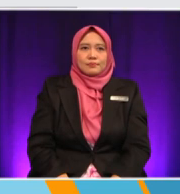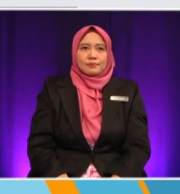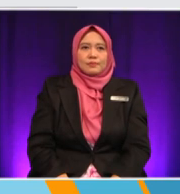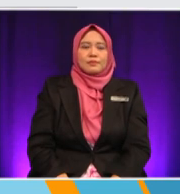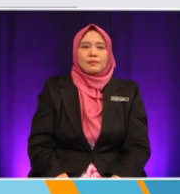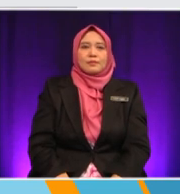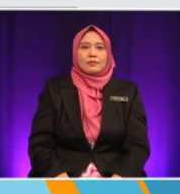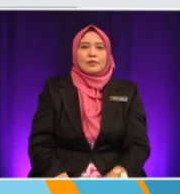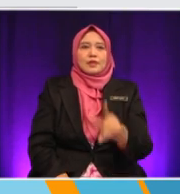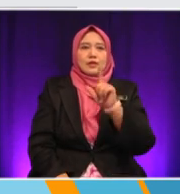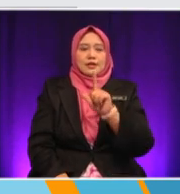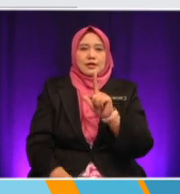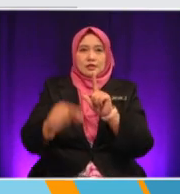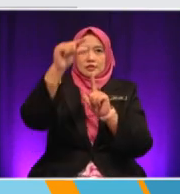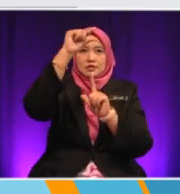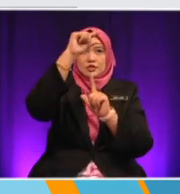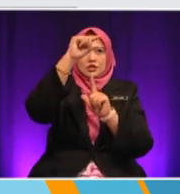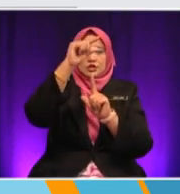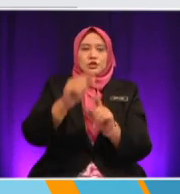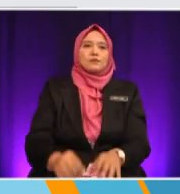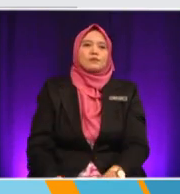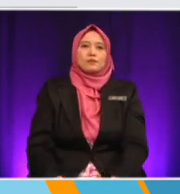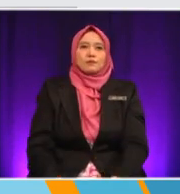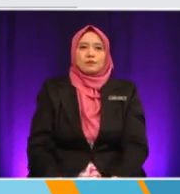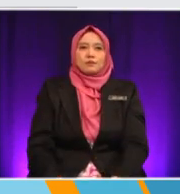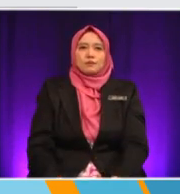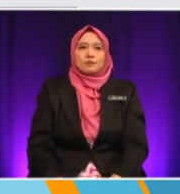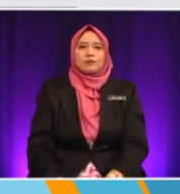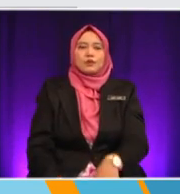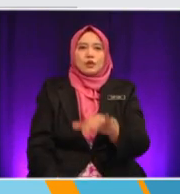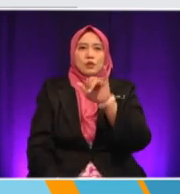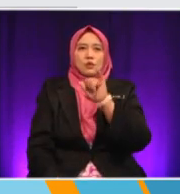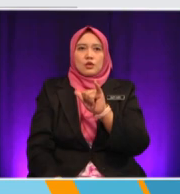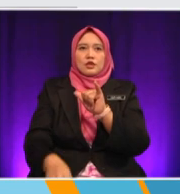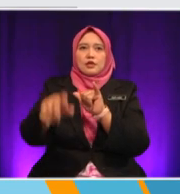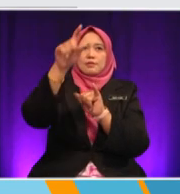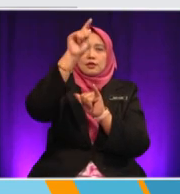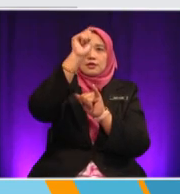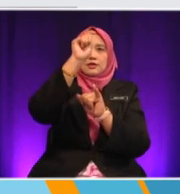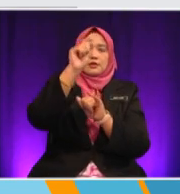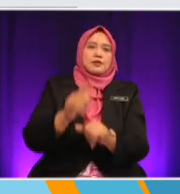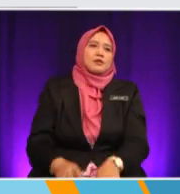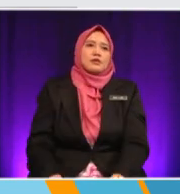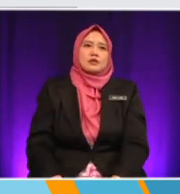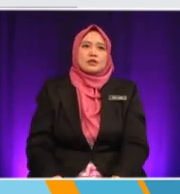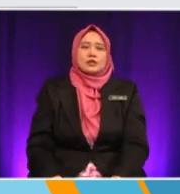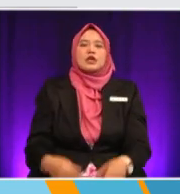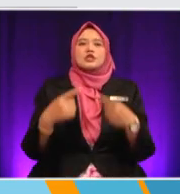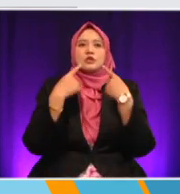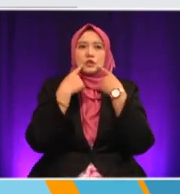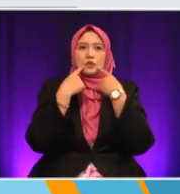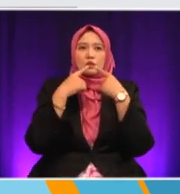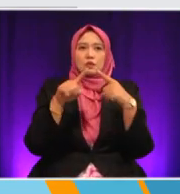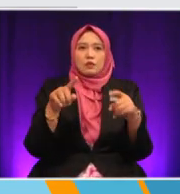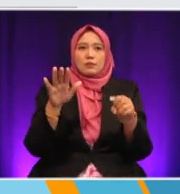f e lagi sekali dan why why kita akan dapati dan terakhirnya kita akan dapat jawaban penuh yaitu